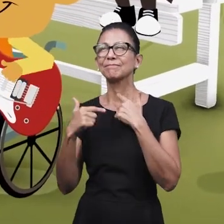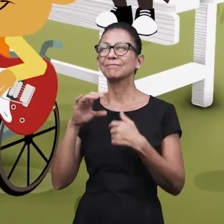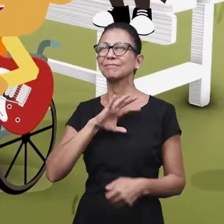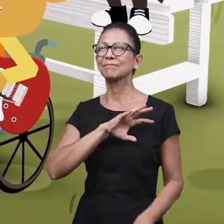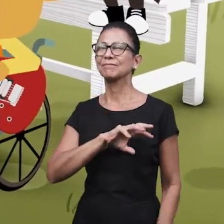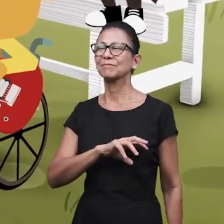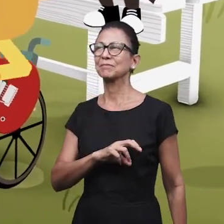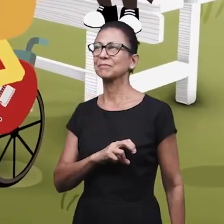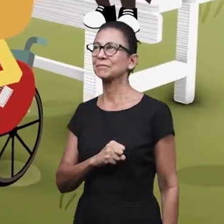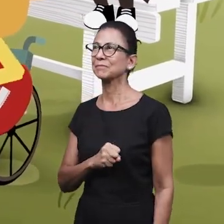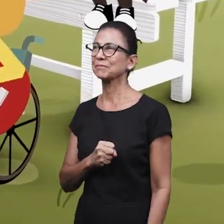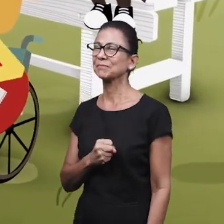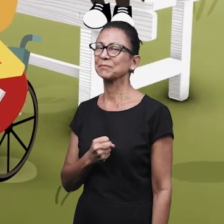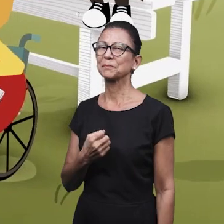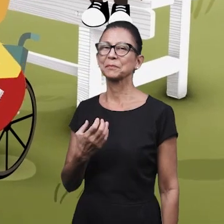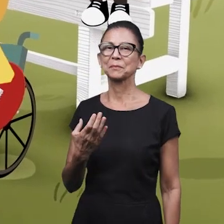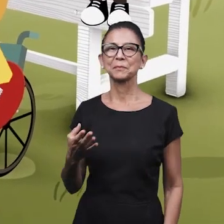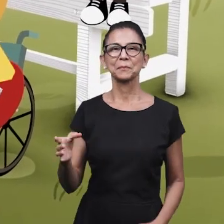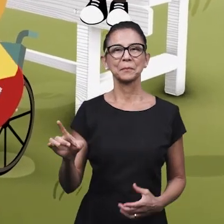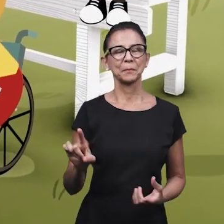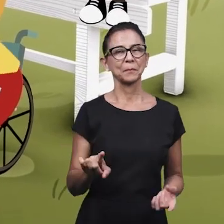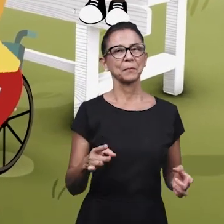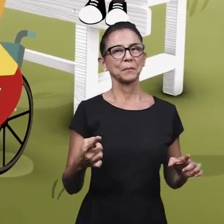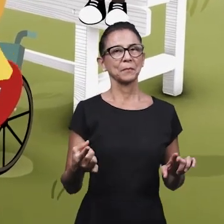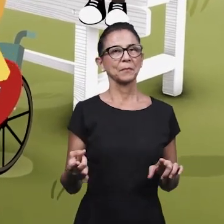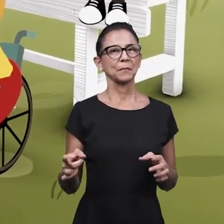nome. Eu quero te